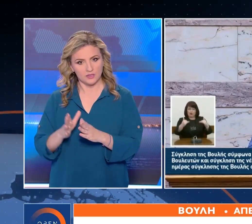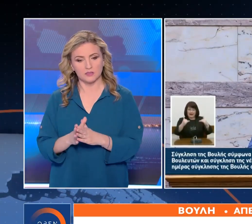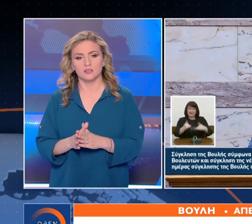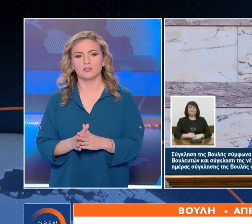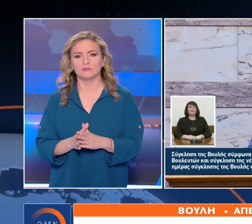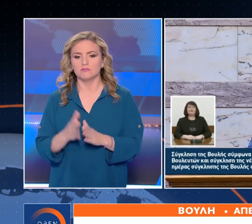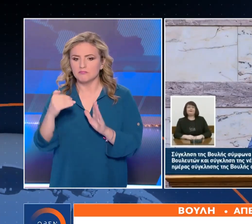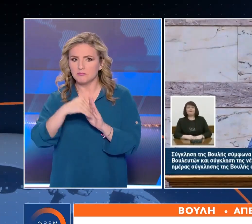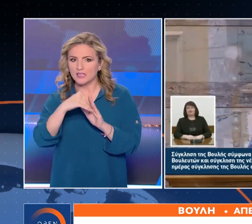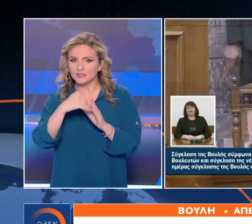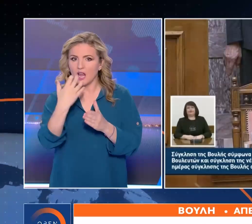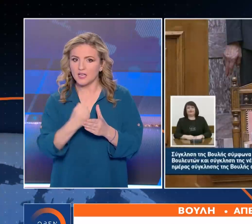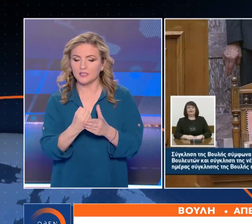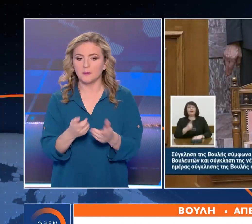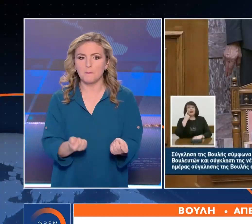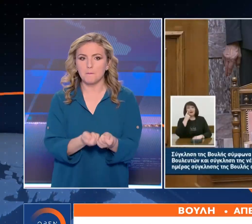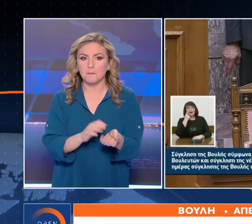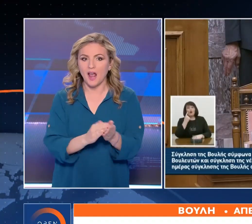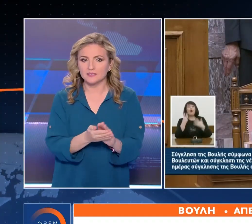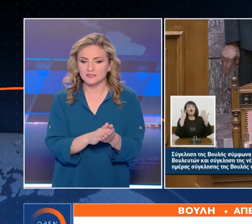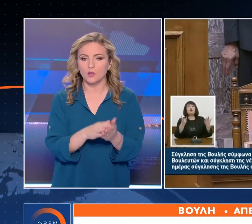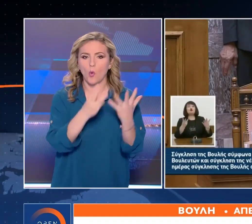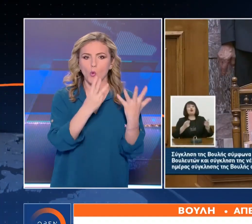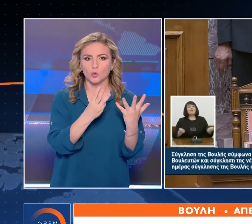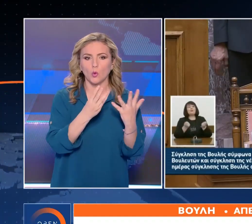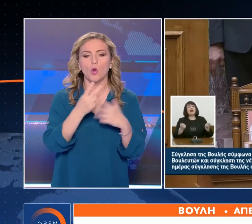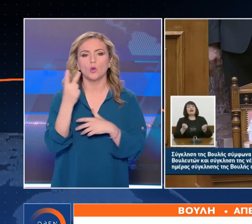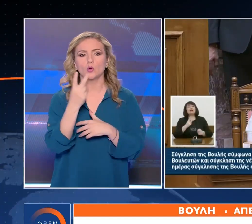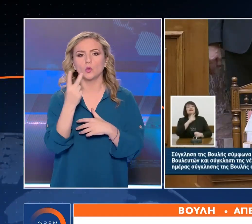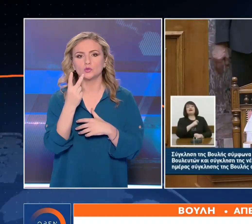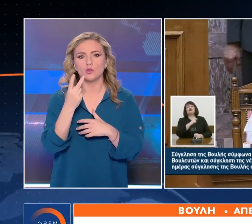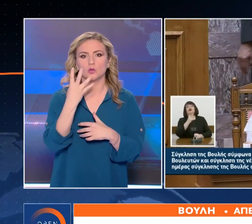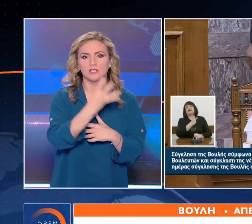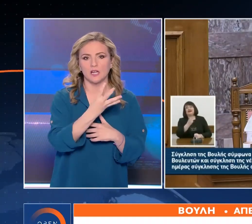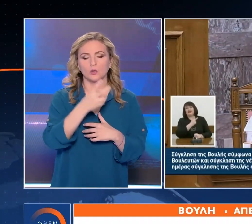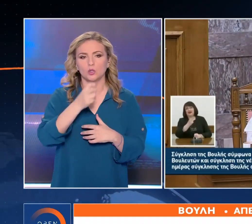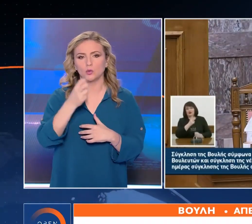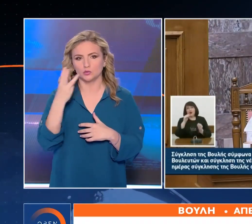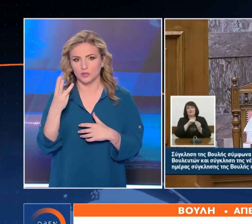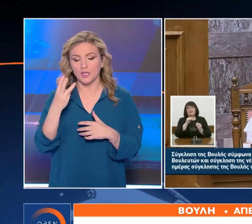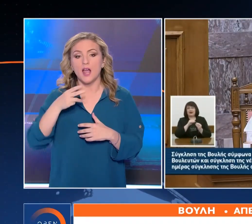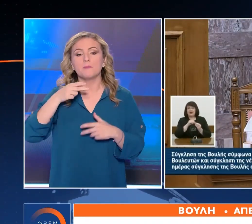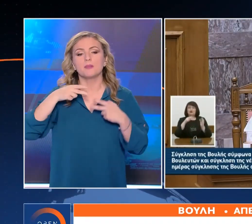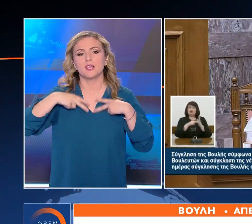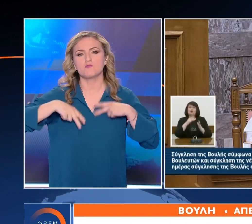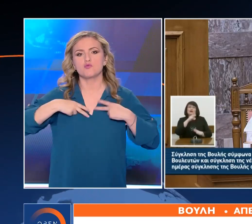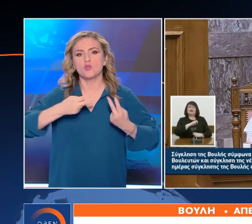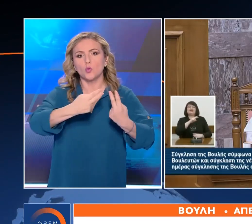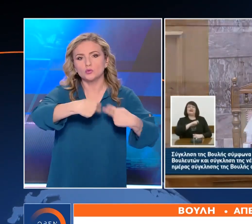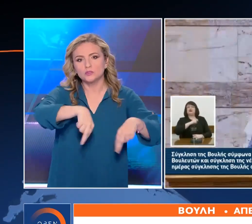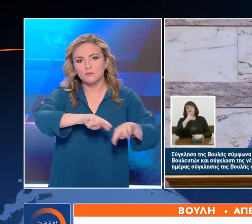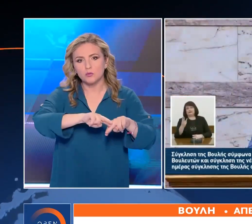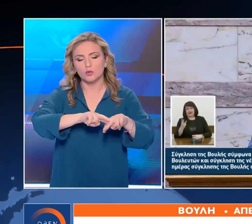οποία περιέχεται στην πράξη 8 22 Τετάρτου 23 του Υπουργικού Συμβουλίου για